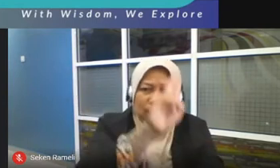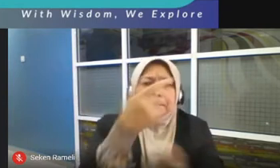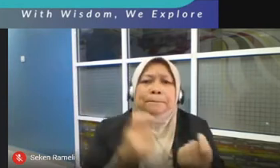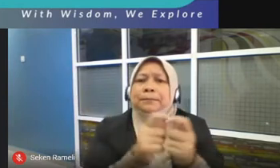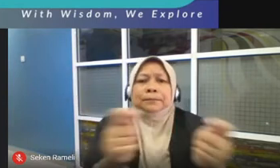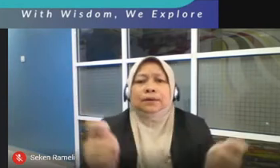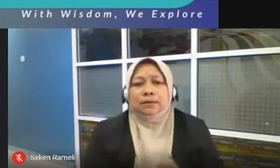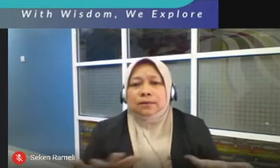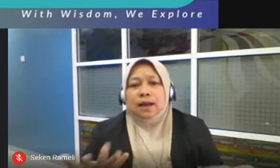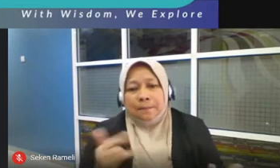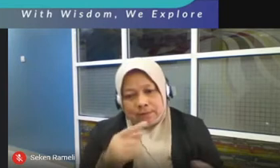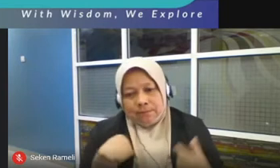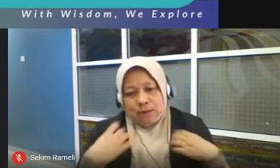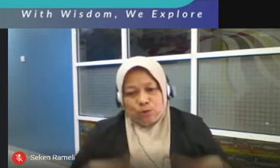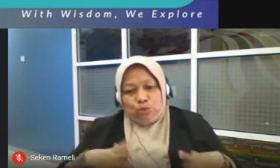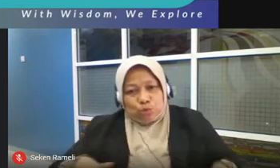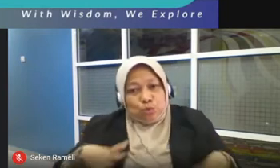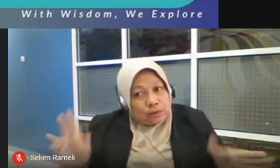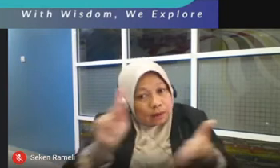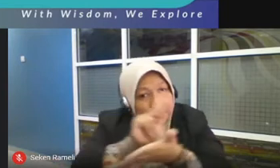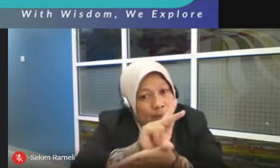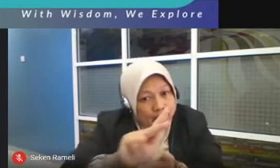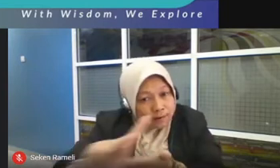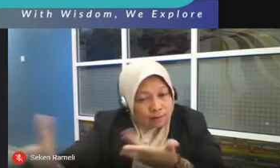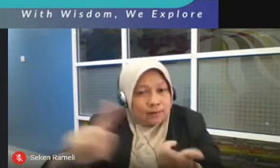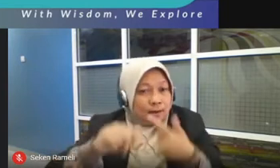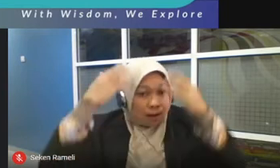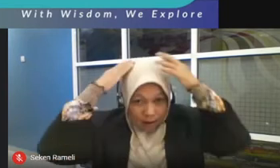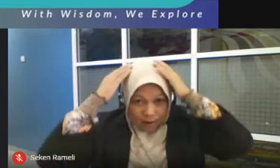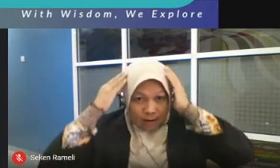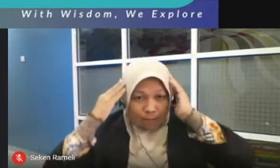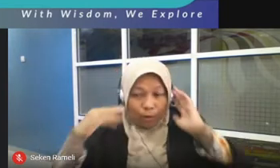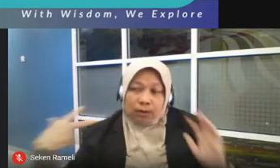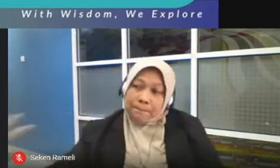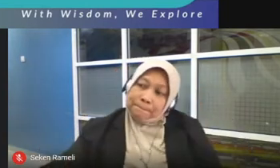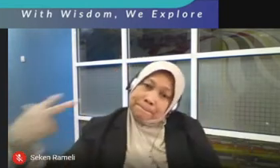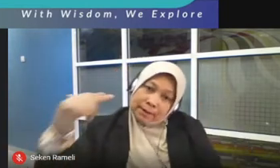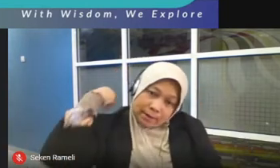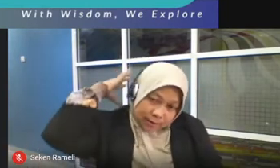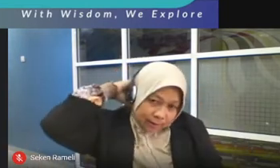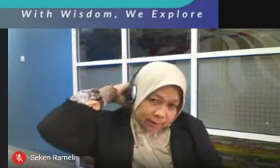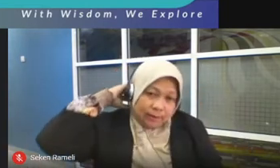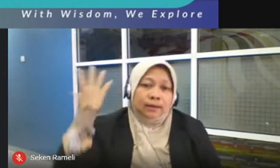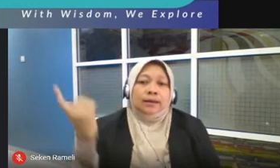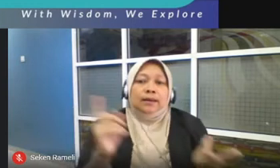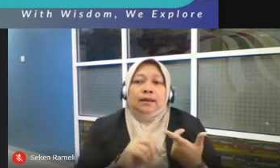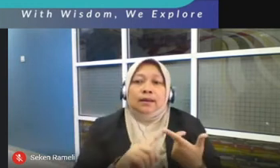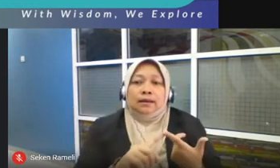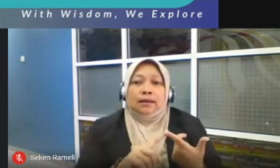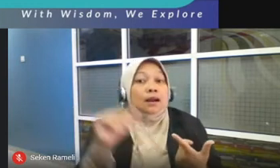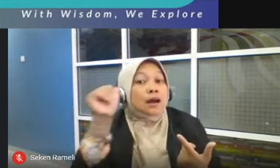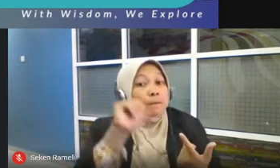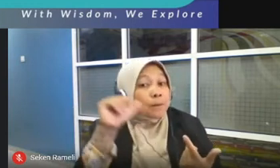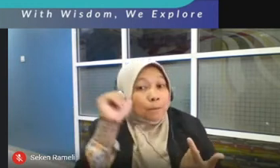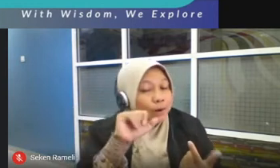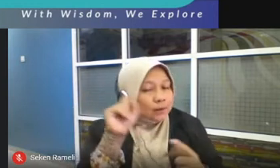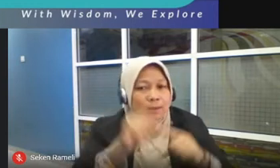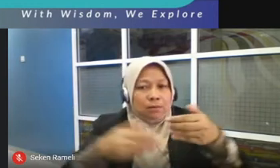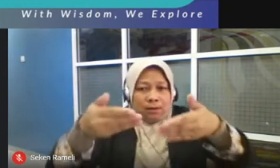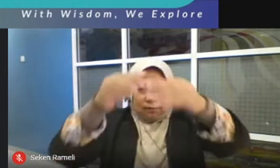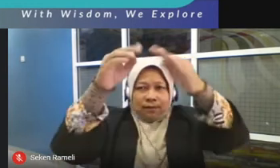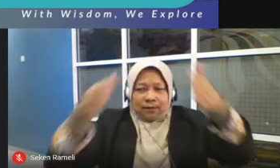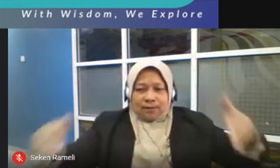oleh universiti. Kena berpakaian kemas, rambut kena pendek, tak boleh pakai bagi yang perempuan tak boleh pakai skirt yang